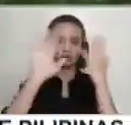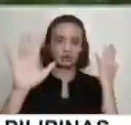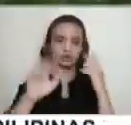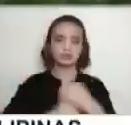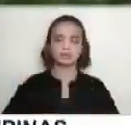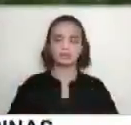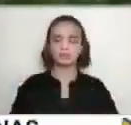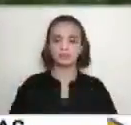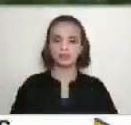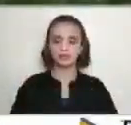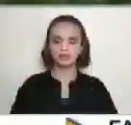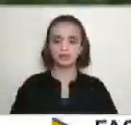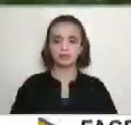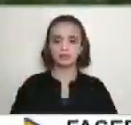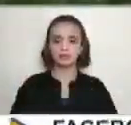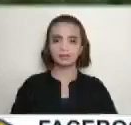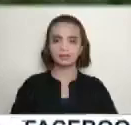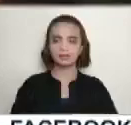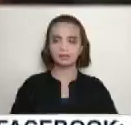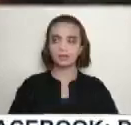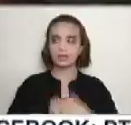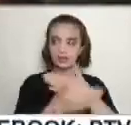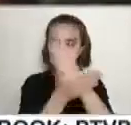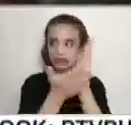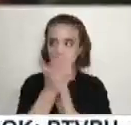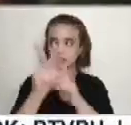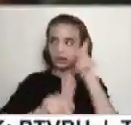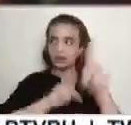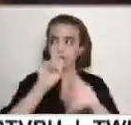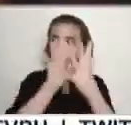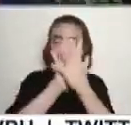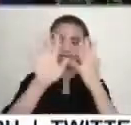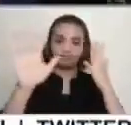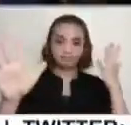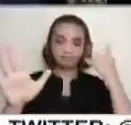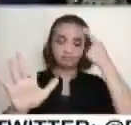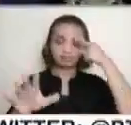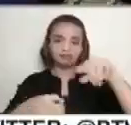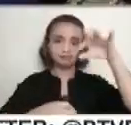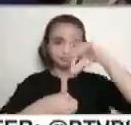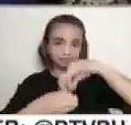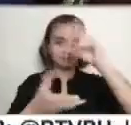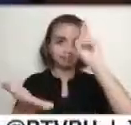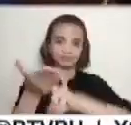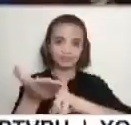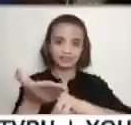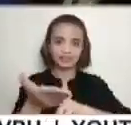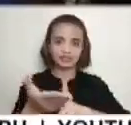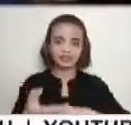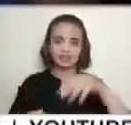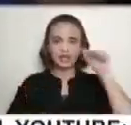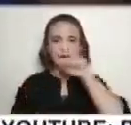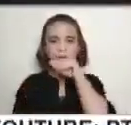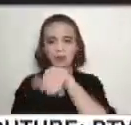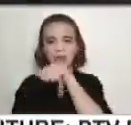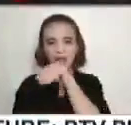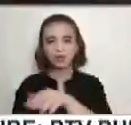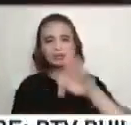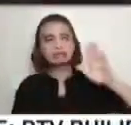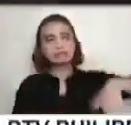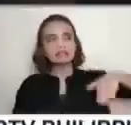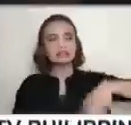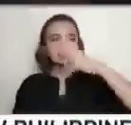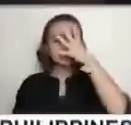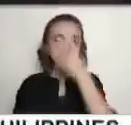po makarehistro po ang mga tao dito sa Makati po. Ang COMELEC, sinabing may posibilidad na matuloy ang pagpapalawig ng